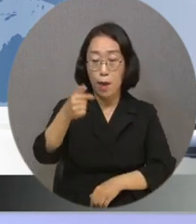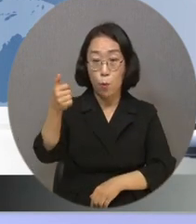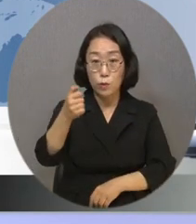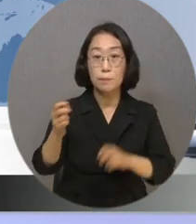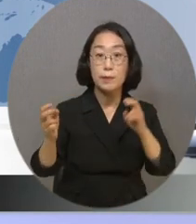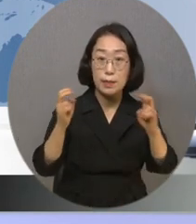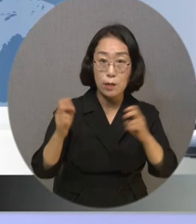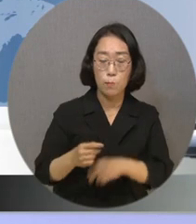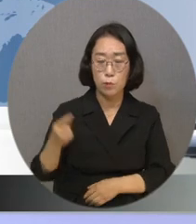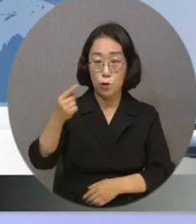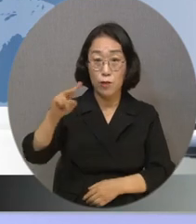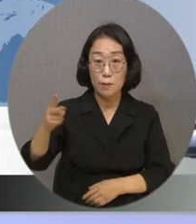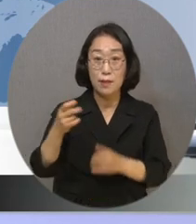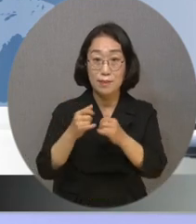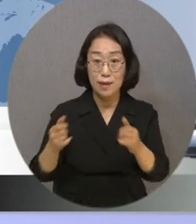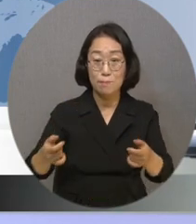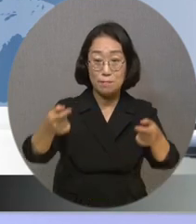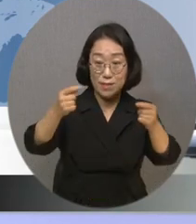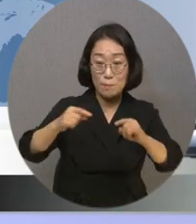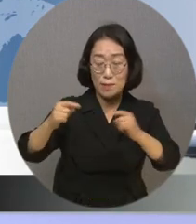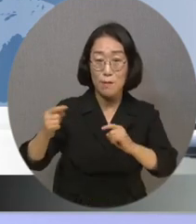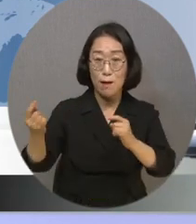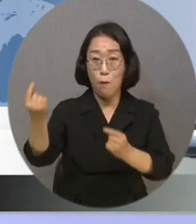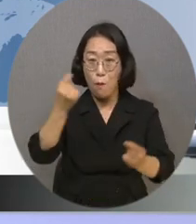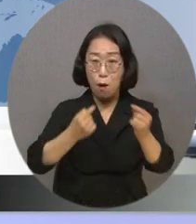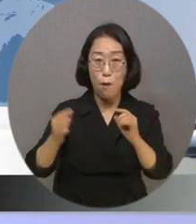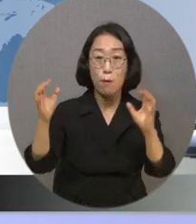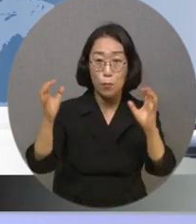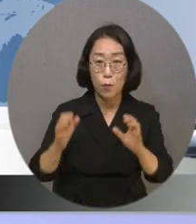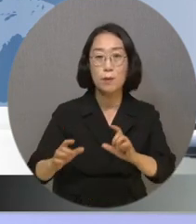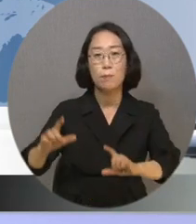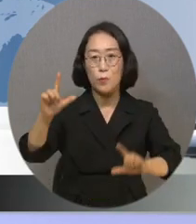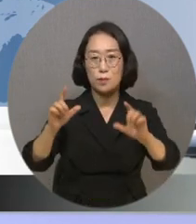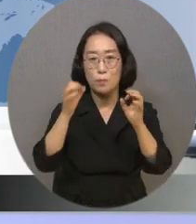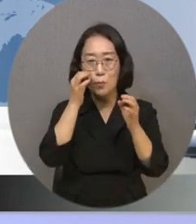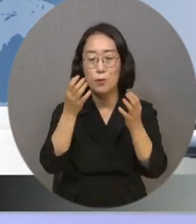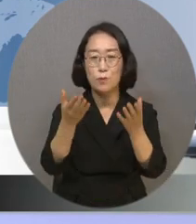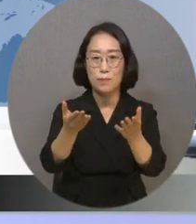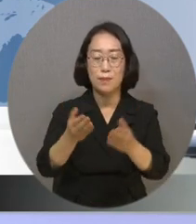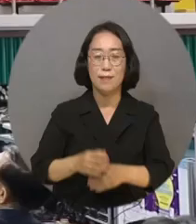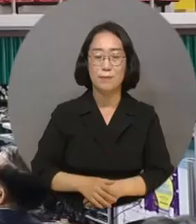기업과 1,200여 명의 참가자들이 함께했는데요. 김정현 기자입니다.